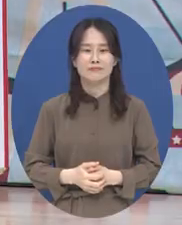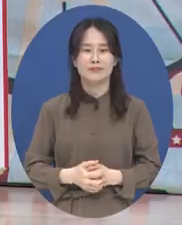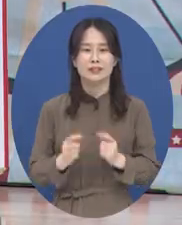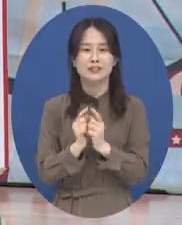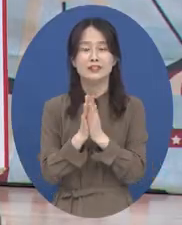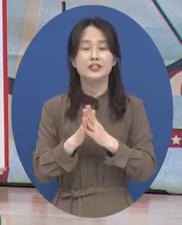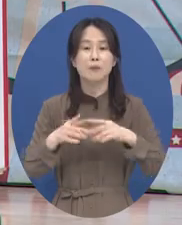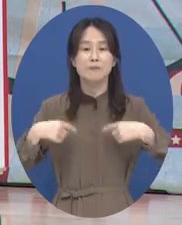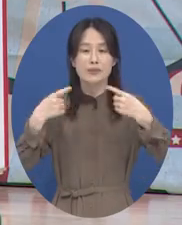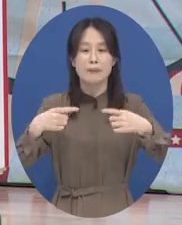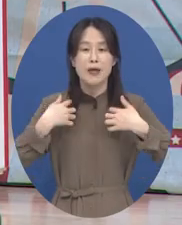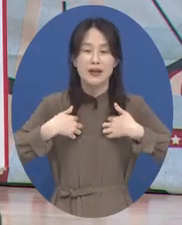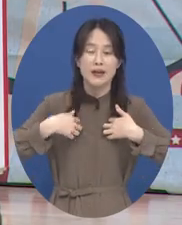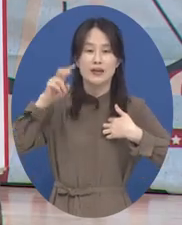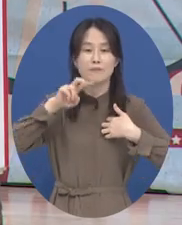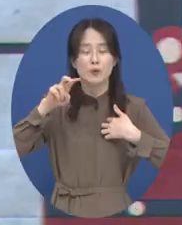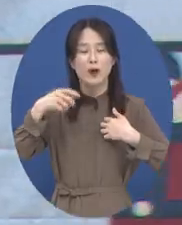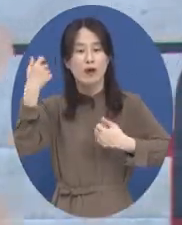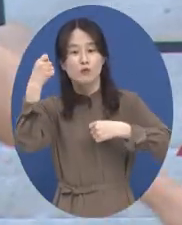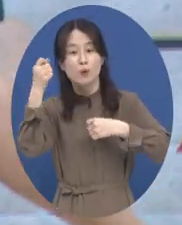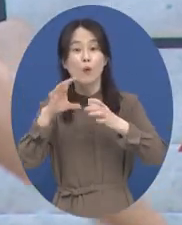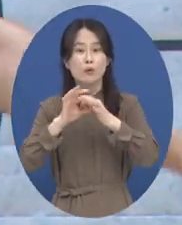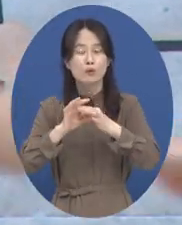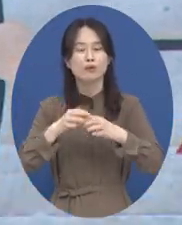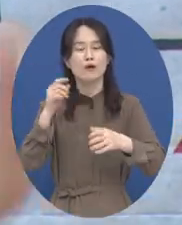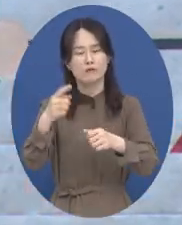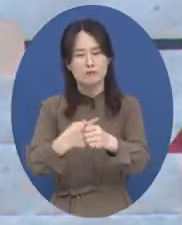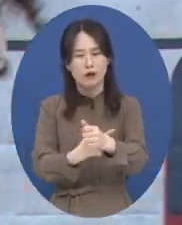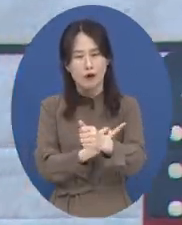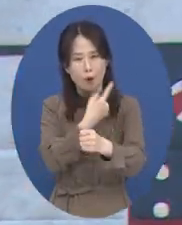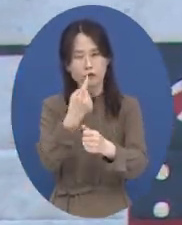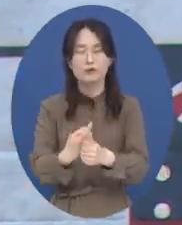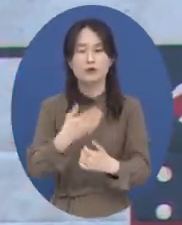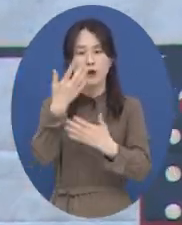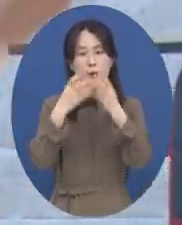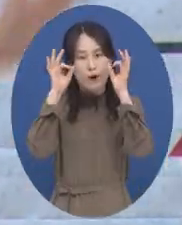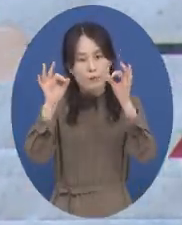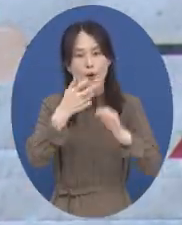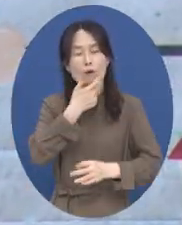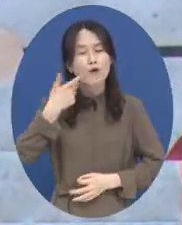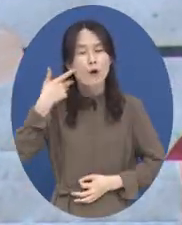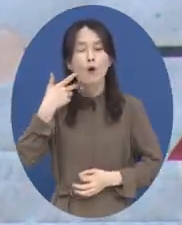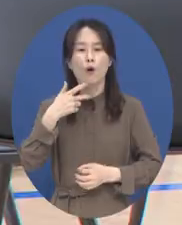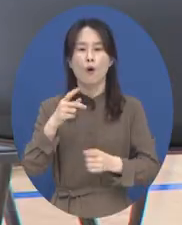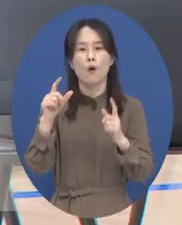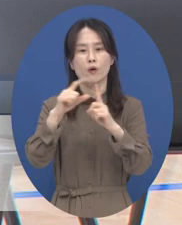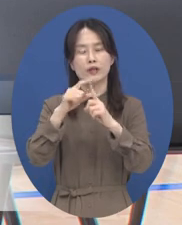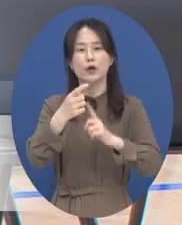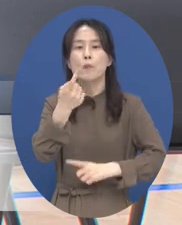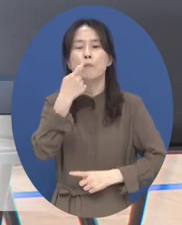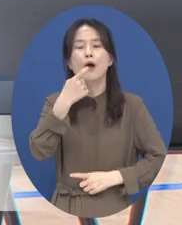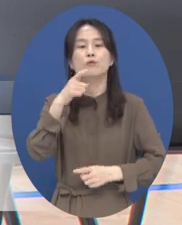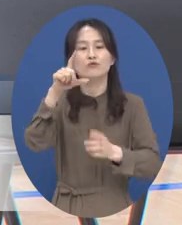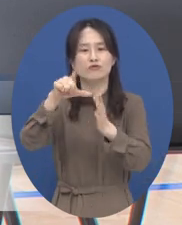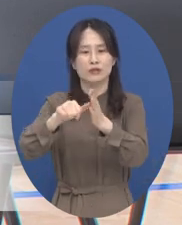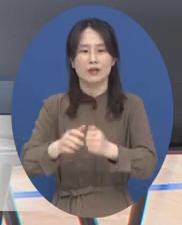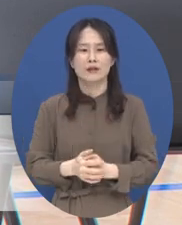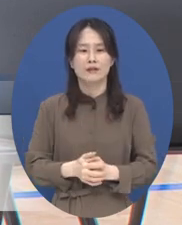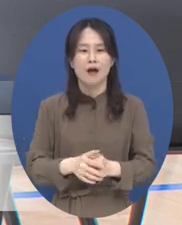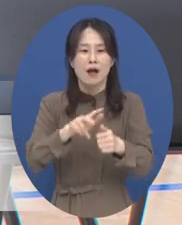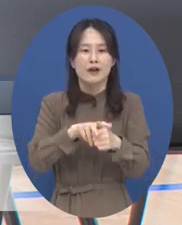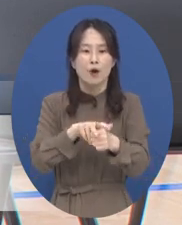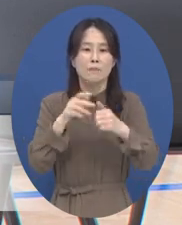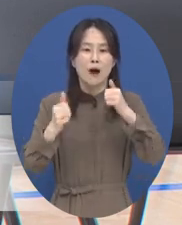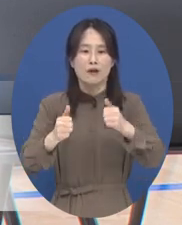직접 참여하는 게임과 노래, 율동을 통해 자연스레 극 속으로 들어가 영어 표현을 익히는 시간. 그 경마 경기도 막